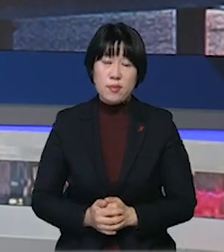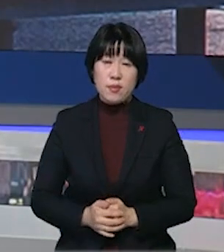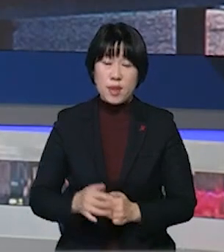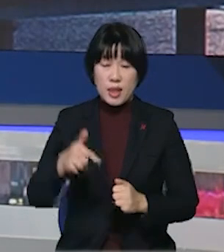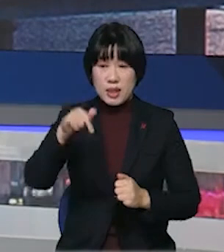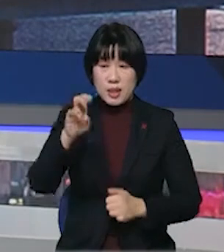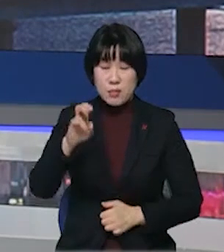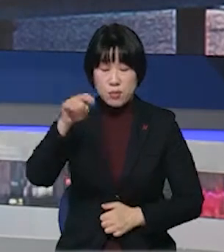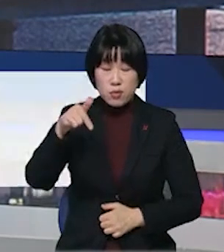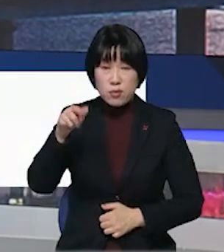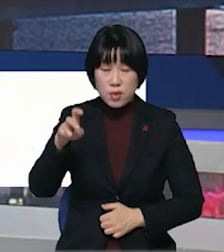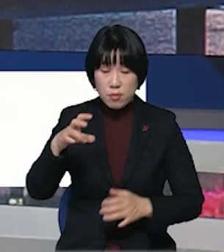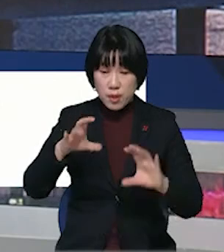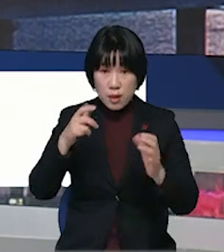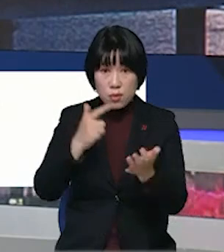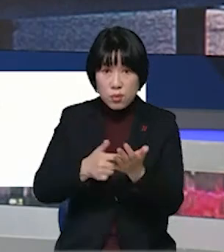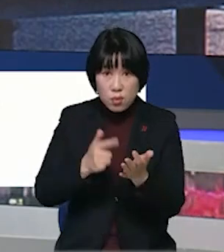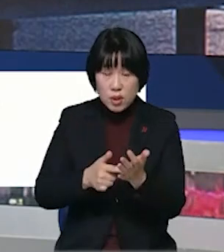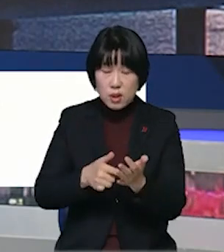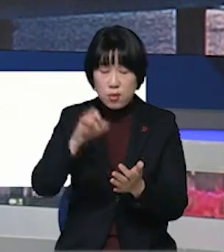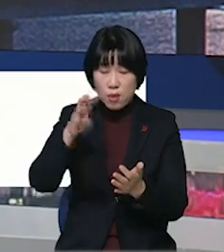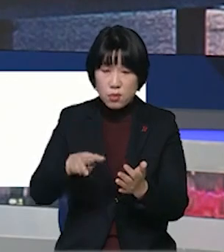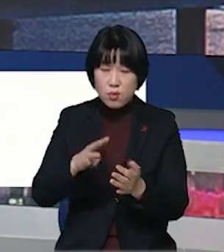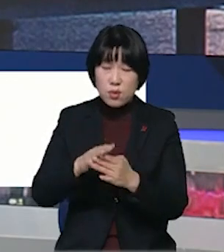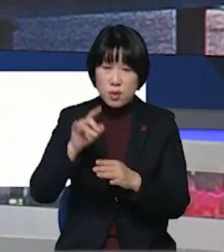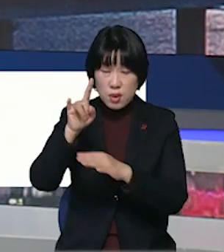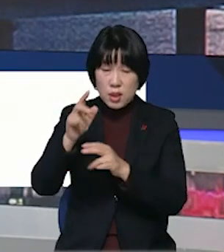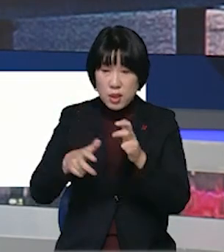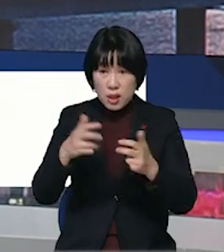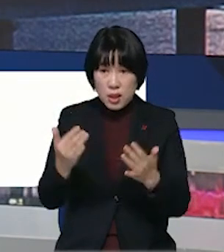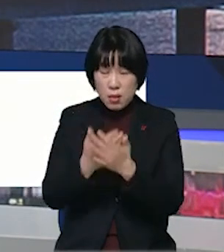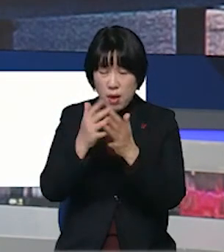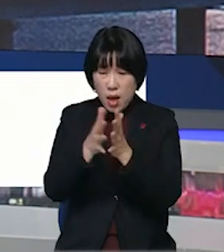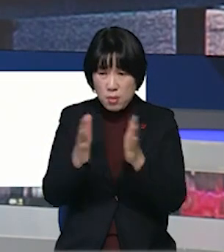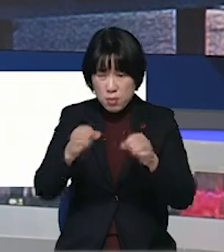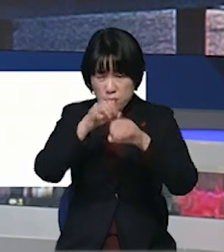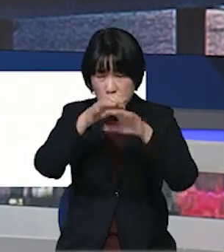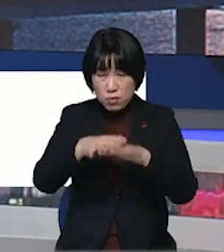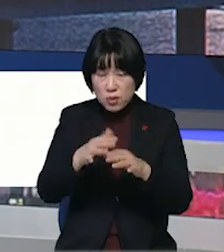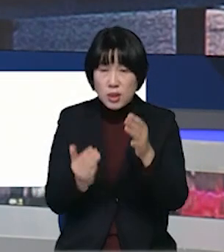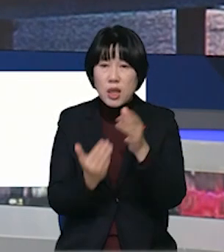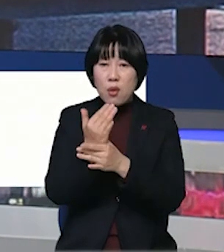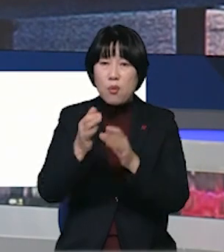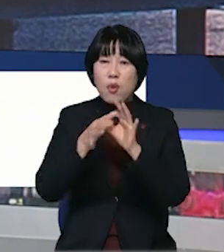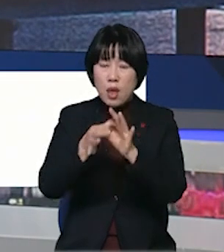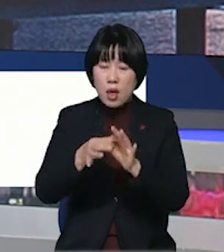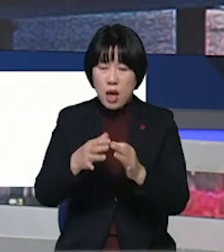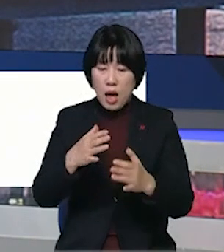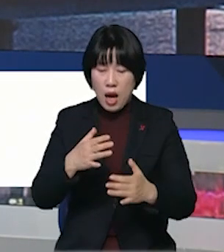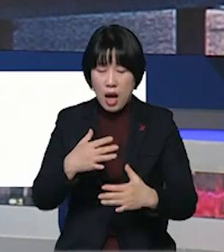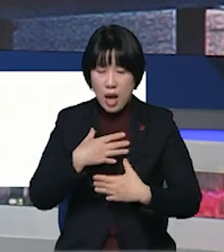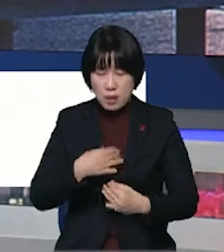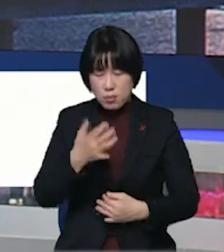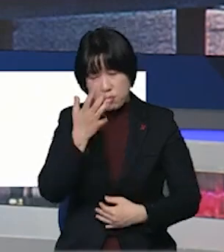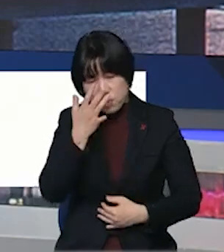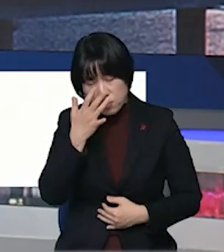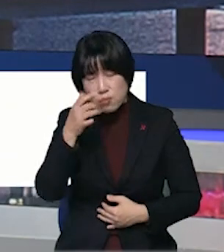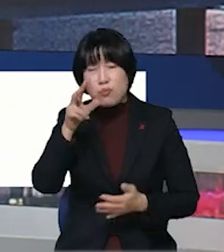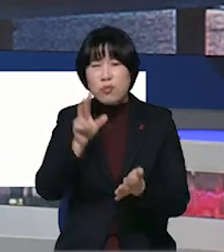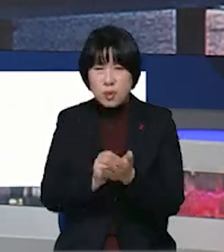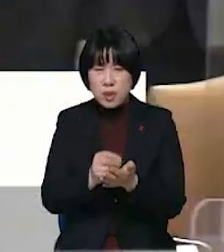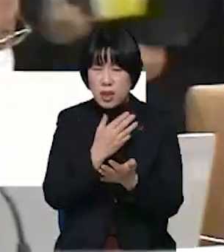김부겸 국무총리가 광주 현대산업개발 아파트 붕괴 사고와 관련해 안전 불감증은 적 페라 고